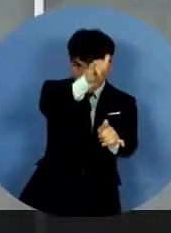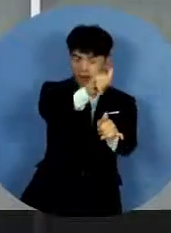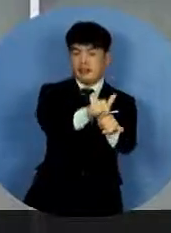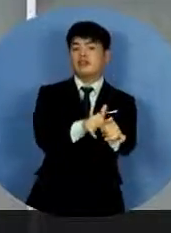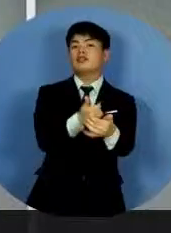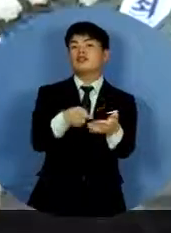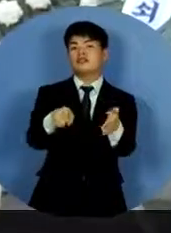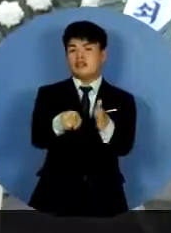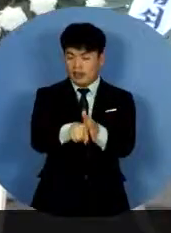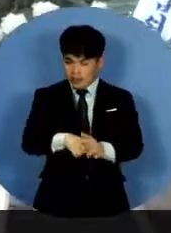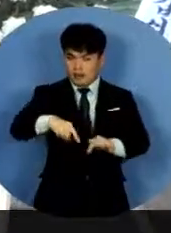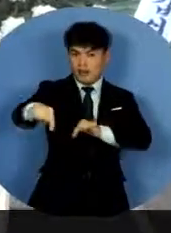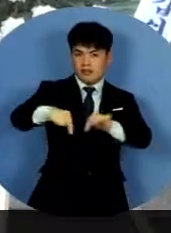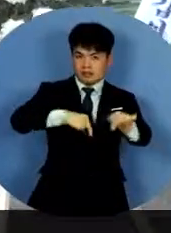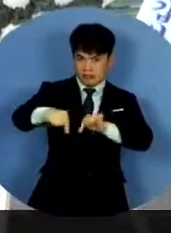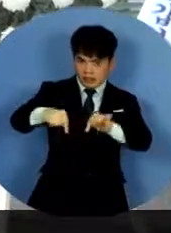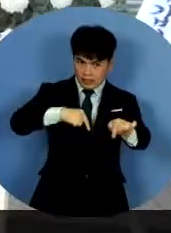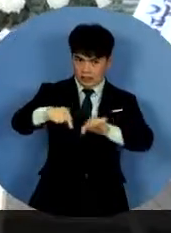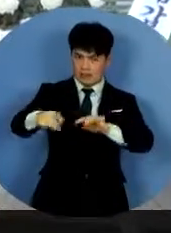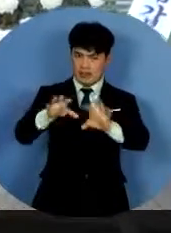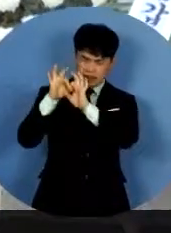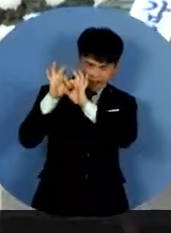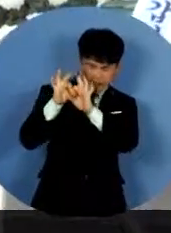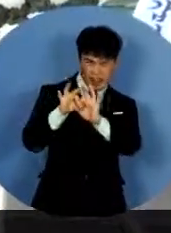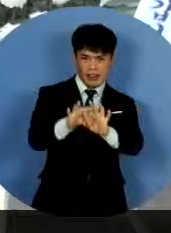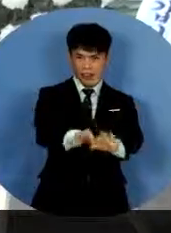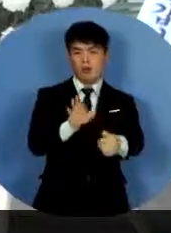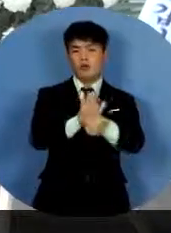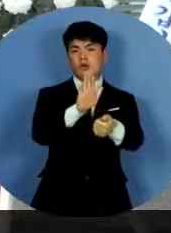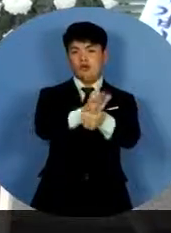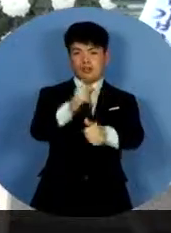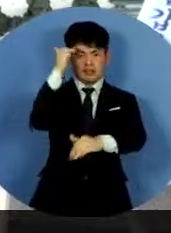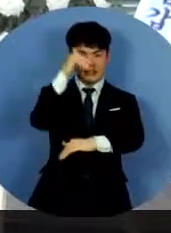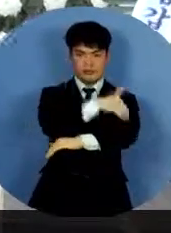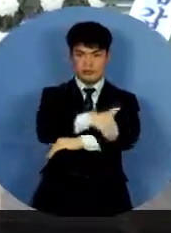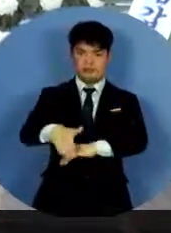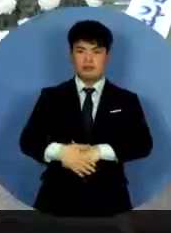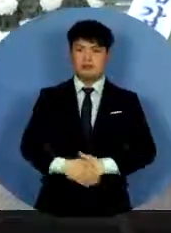유가족이 합당한 예우와 존경을 받을 수 있는 정책을 지속적으로 펼쳐나갈 계획입니다.